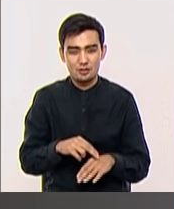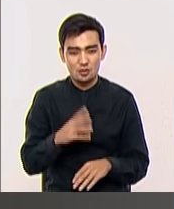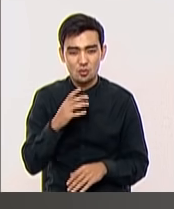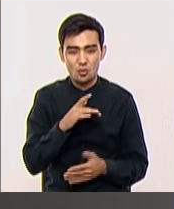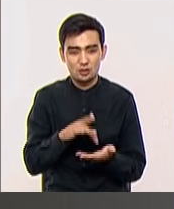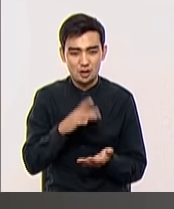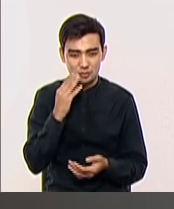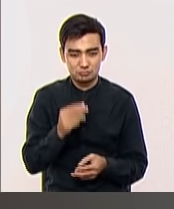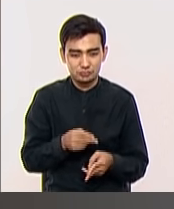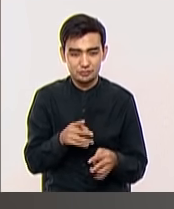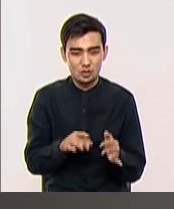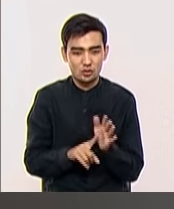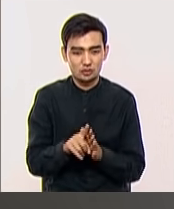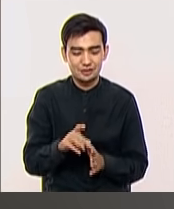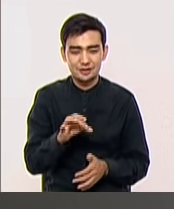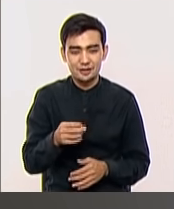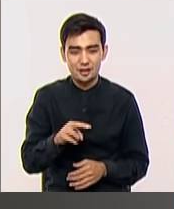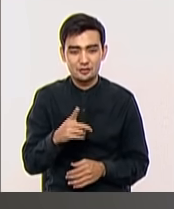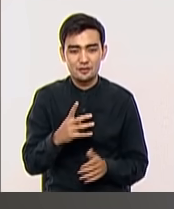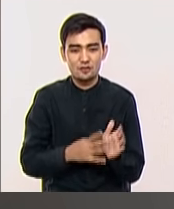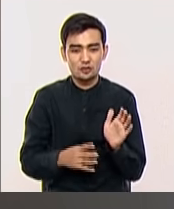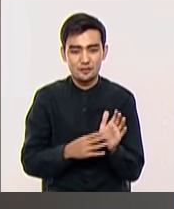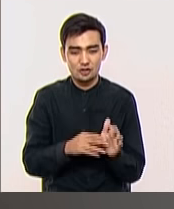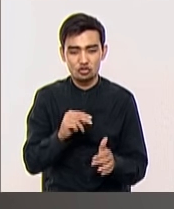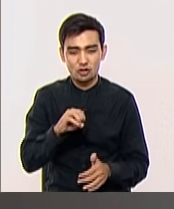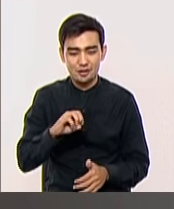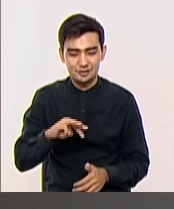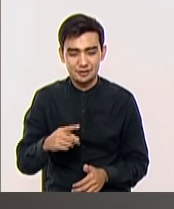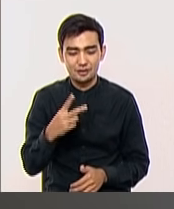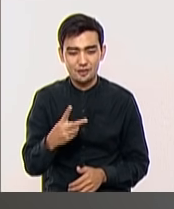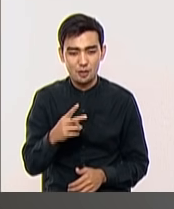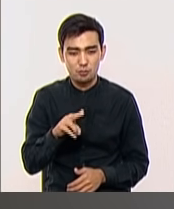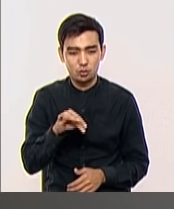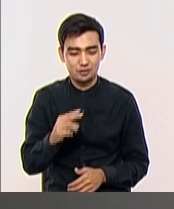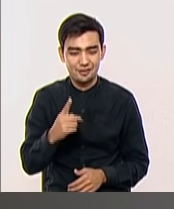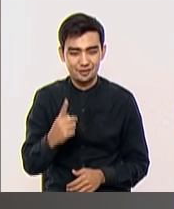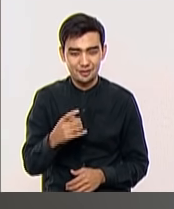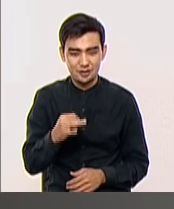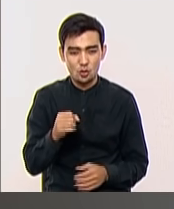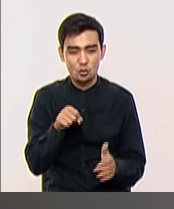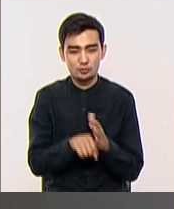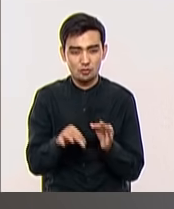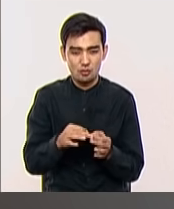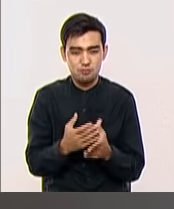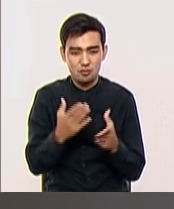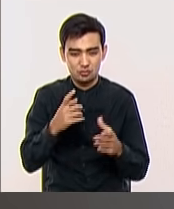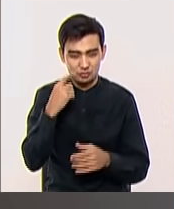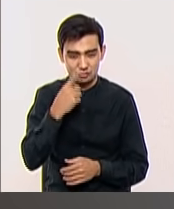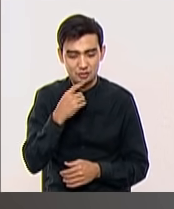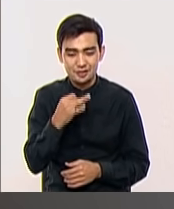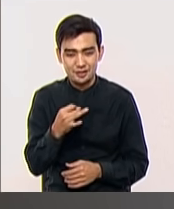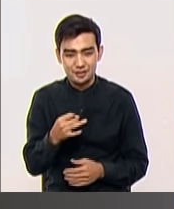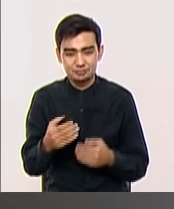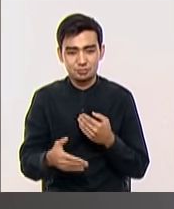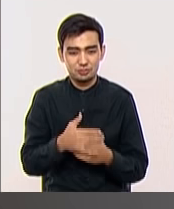и возбуждено уголовное дело по статье 99, часть 2, пункт 1. Это убийство в отношении двух и более лиц. Наказание за